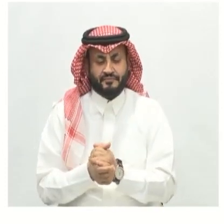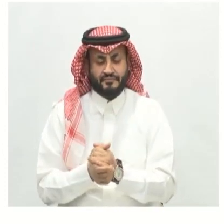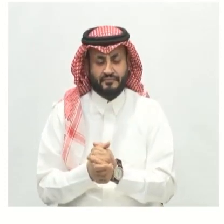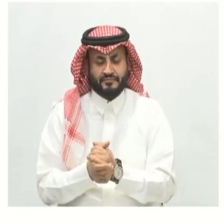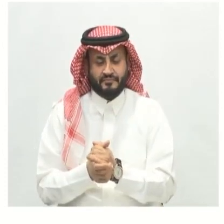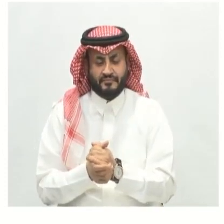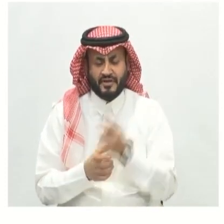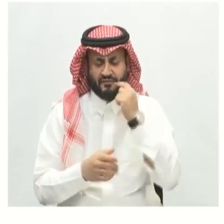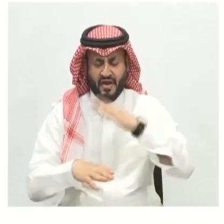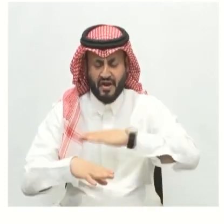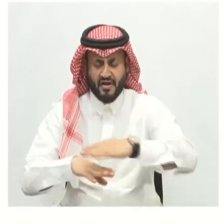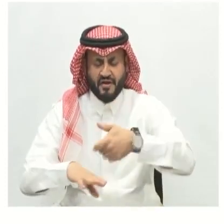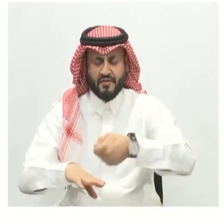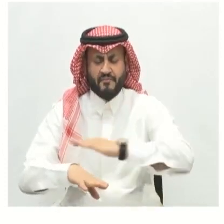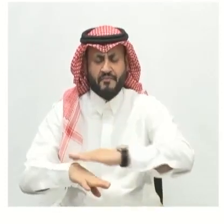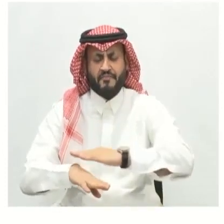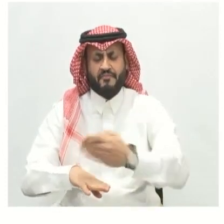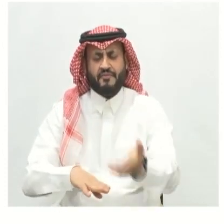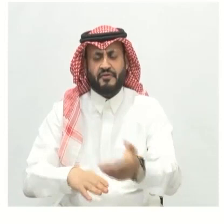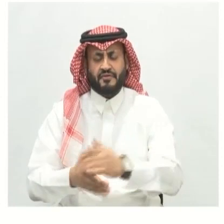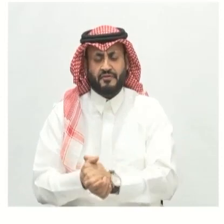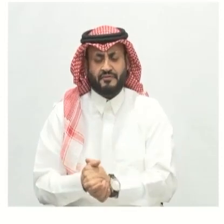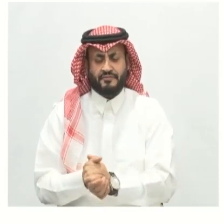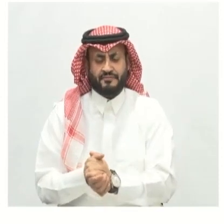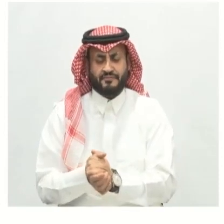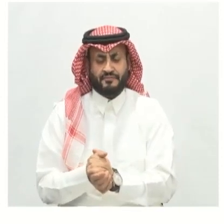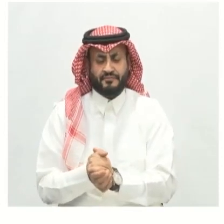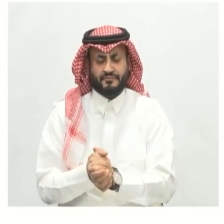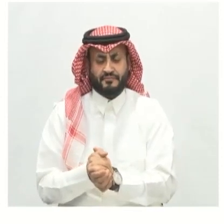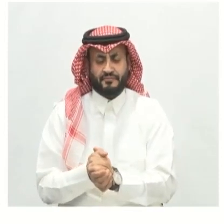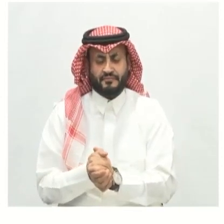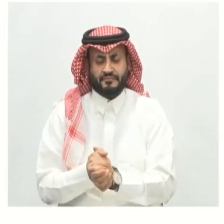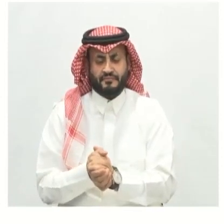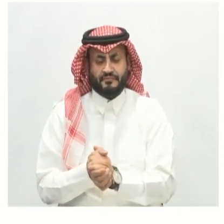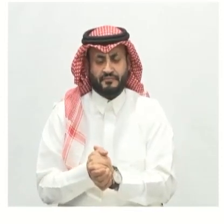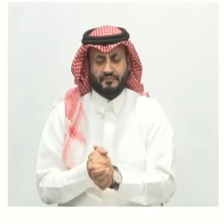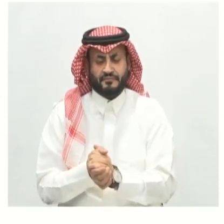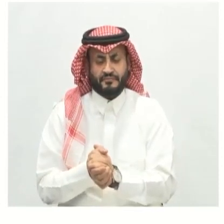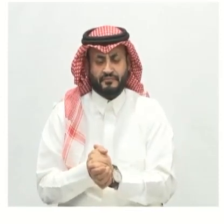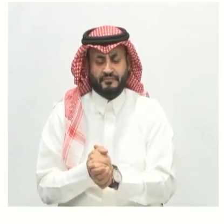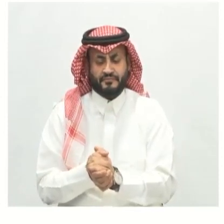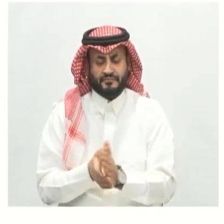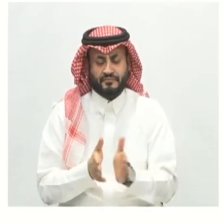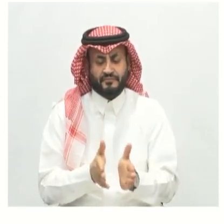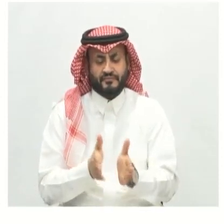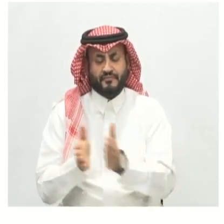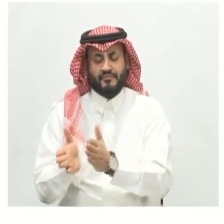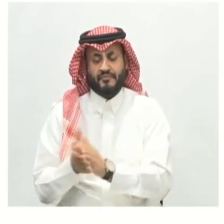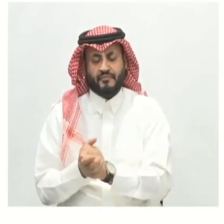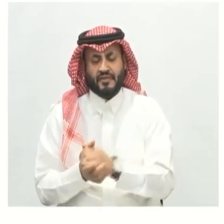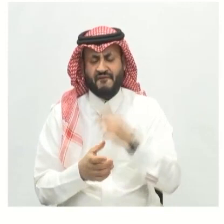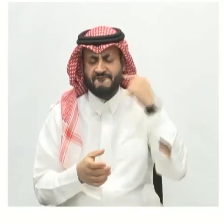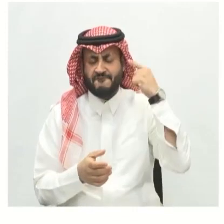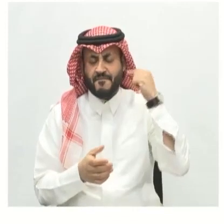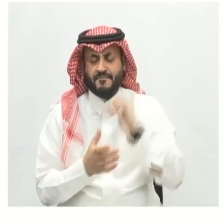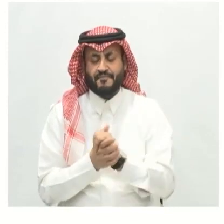قم بزياره موقع هيئه الخبراء بمجلس الوزراء ننتقل الان